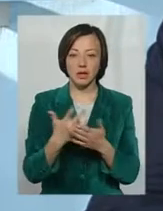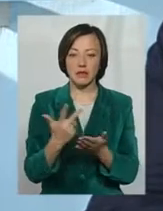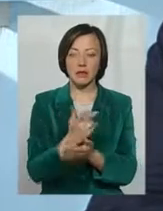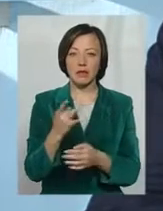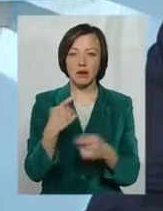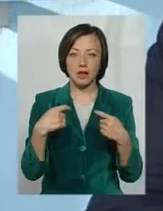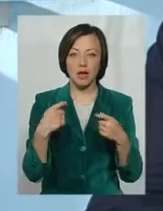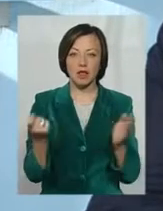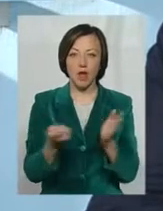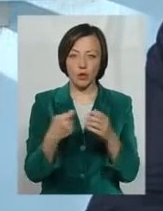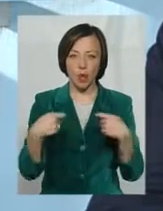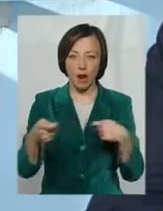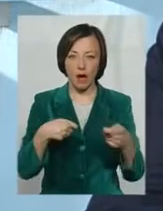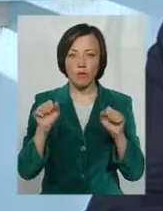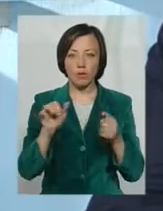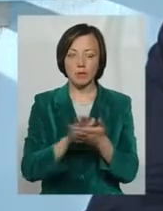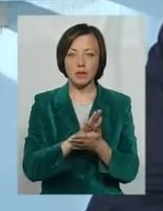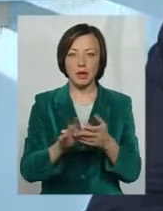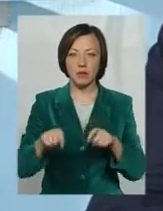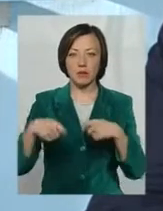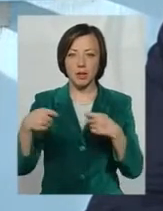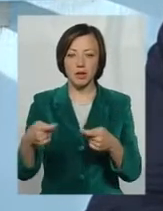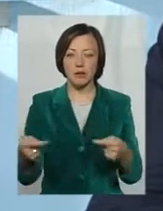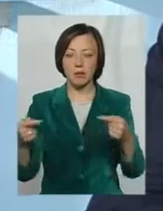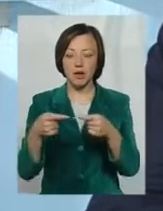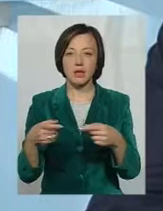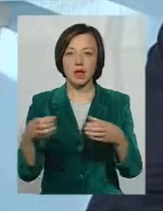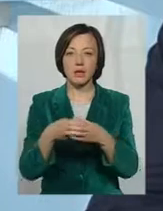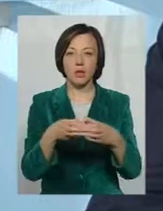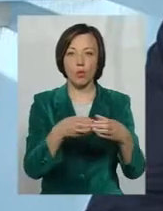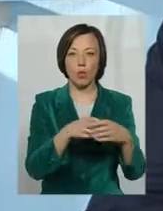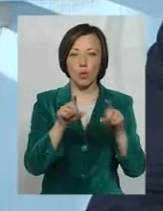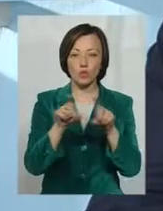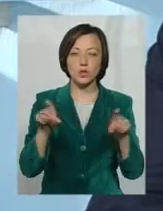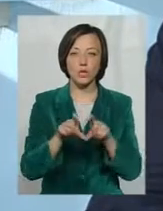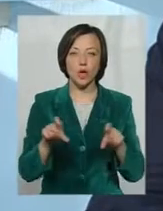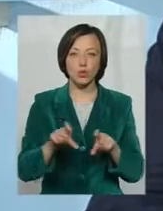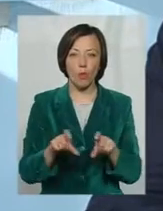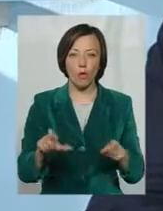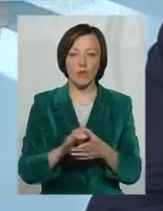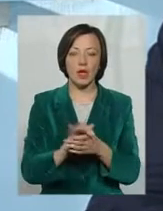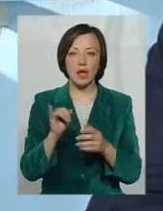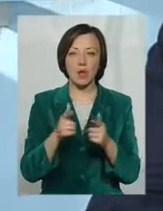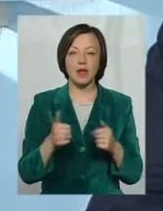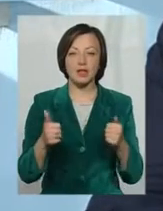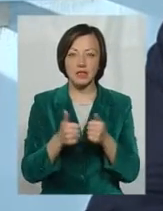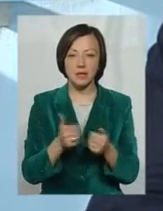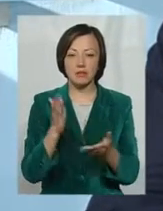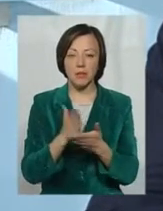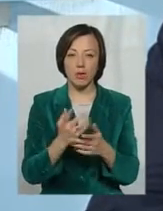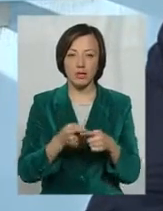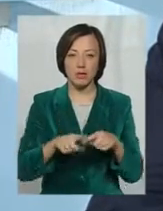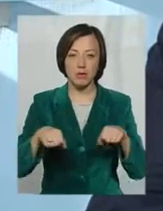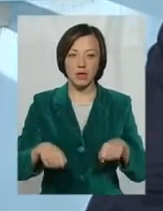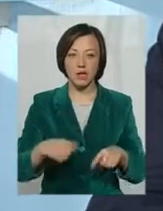може бути безоплатно переданий певній категорії установ, та організації, які мають на це право.